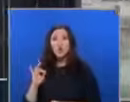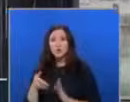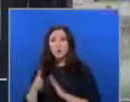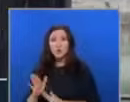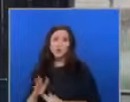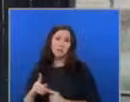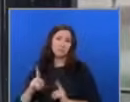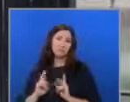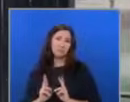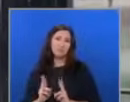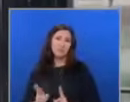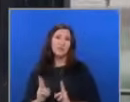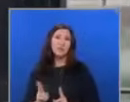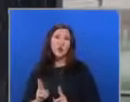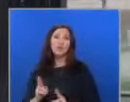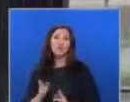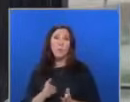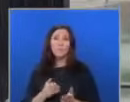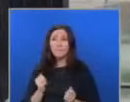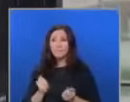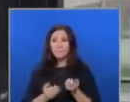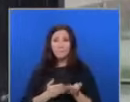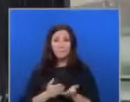си превозно средство – колелото.